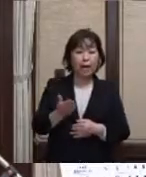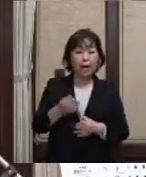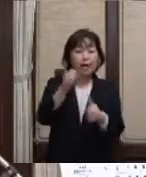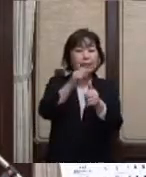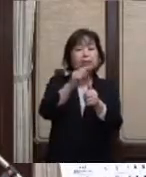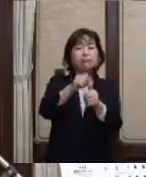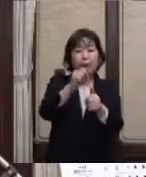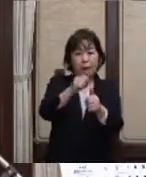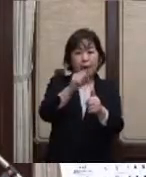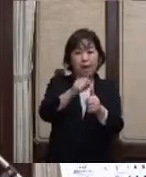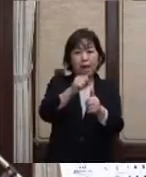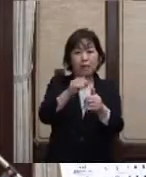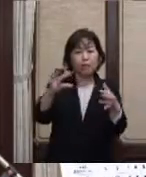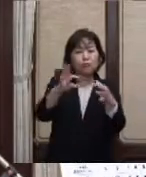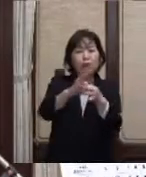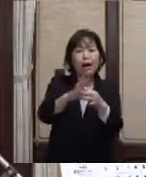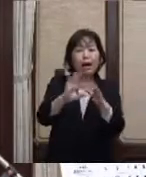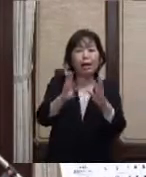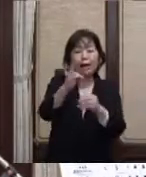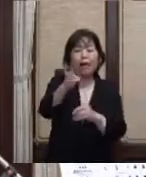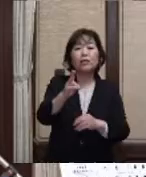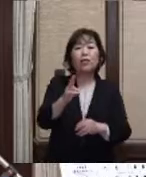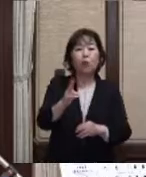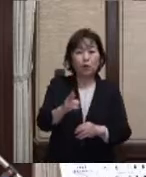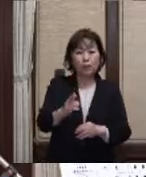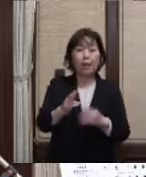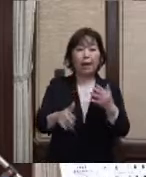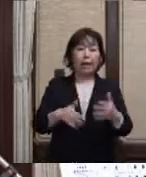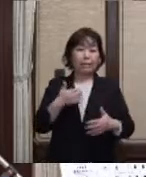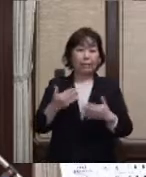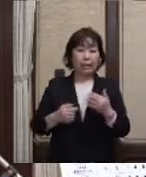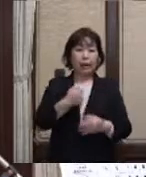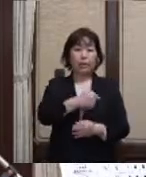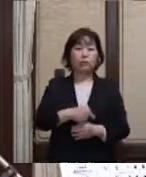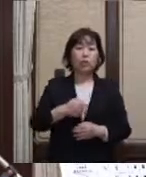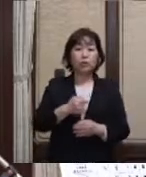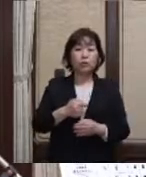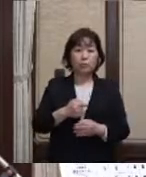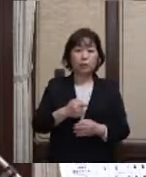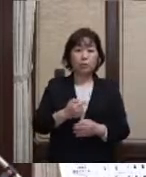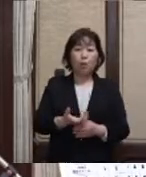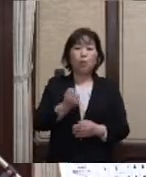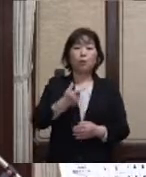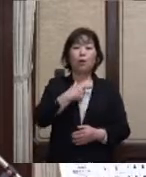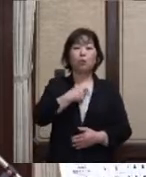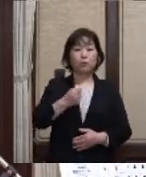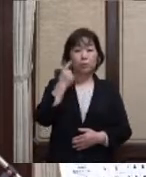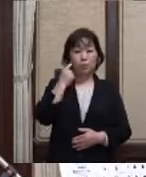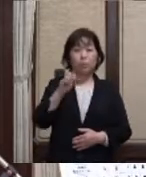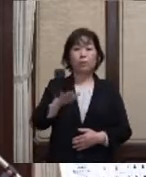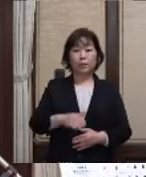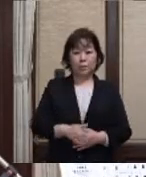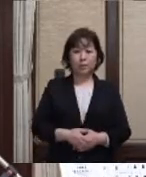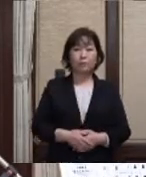面なのに、つながらないようにですね、温かい気持ちを持ってもらいたいと思います。